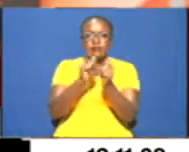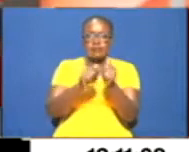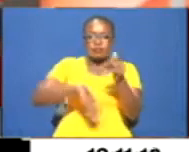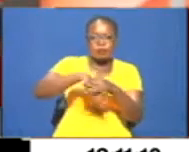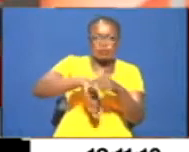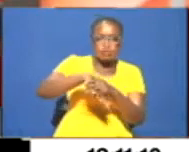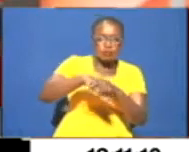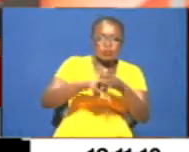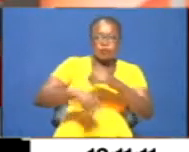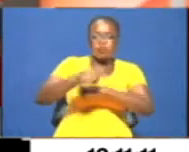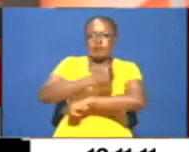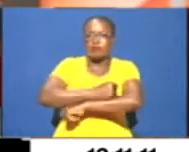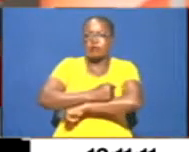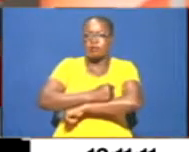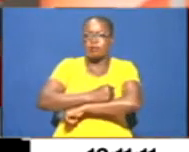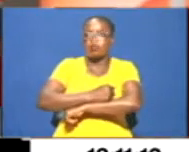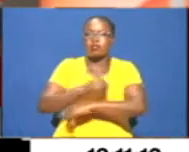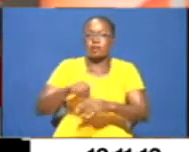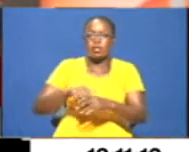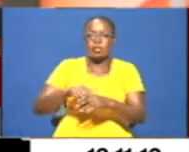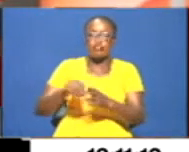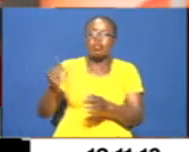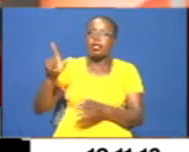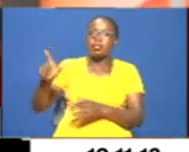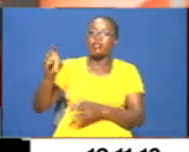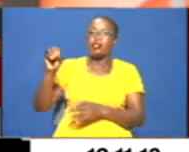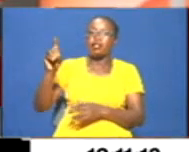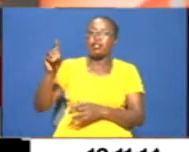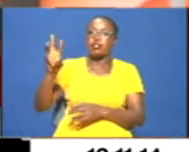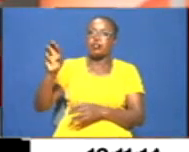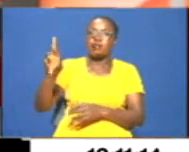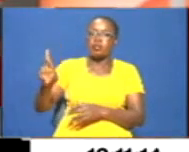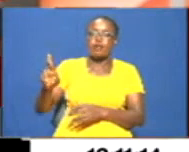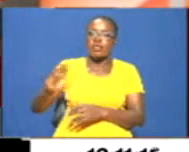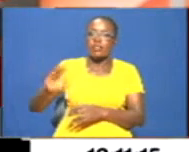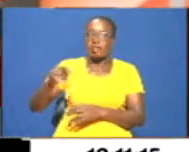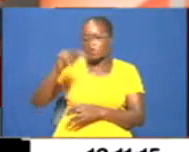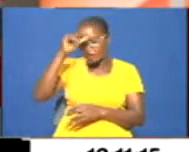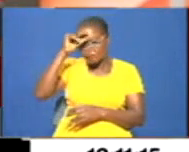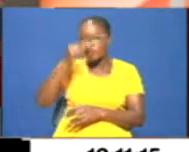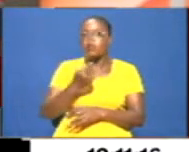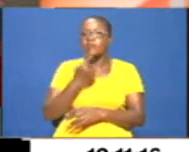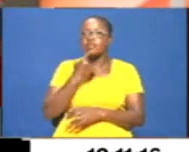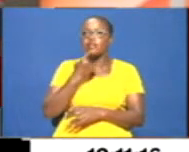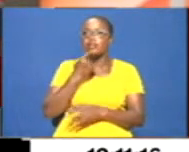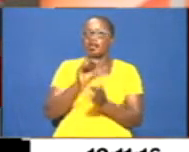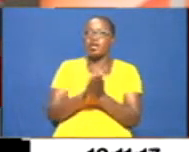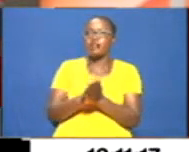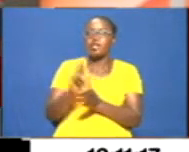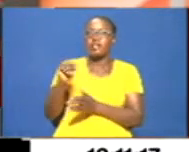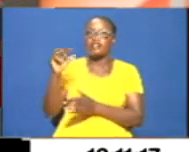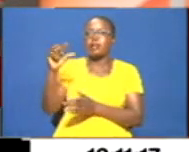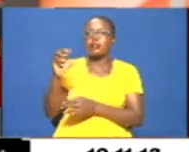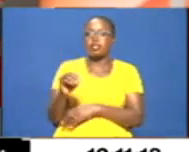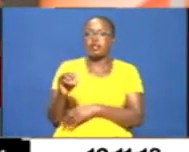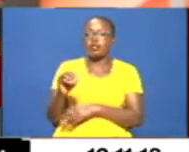shule ya msingi ya Kanamkemer mjini Lodwar yaliyoandaliwa na serikali ya kaunti ya Turukana na shirika lisilo la kiserikali la